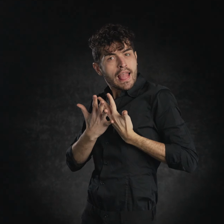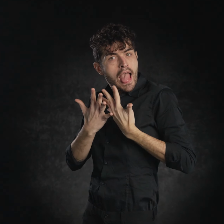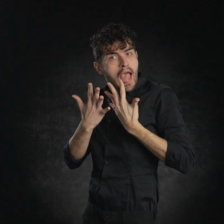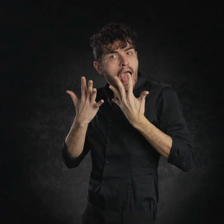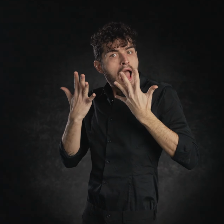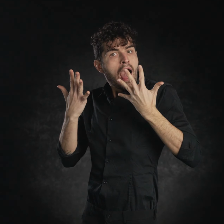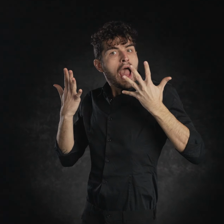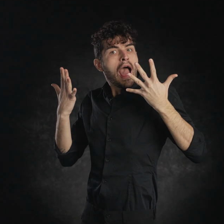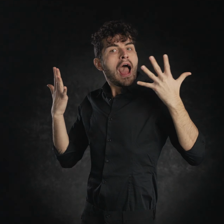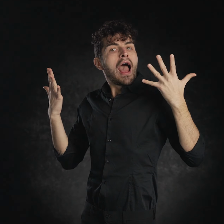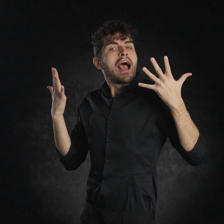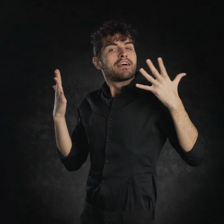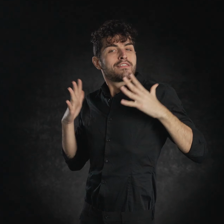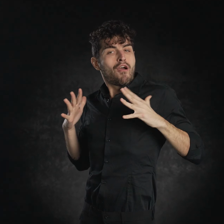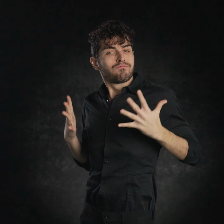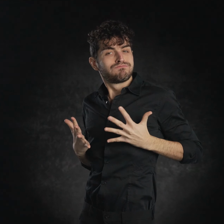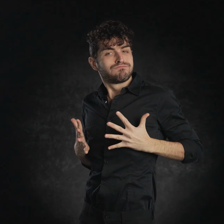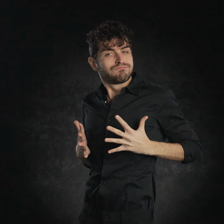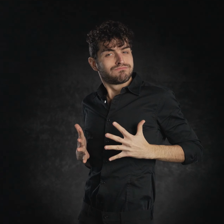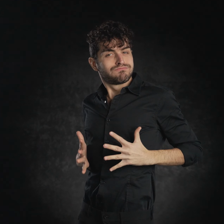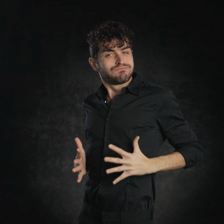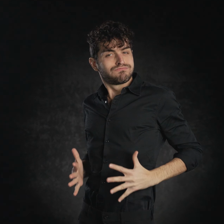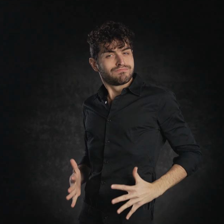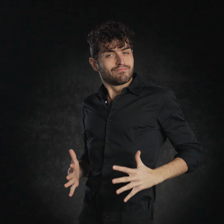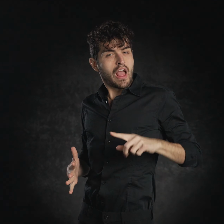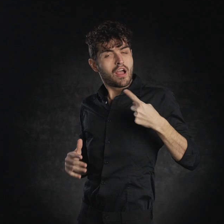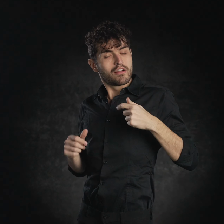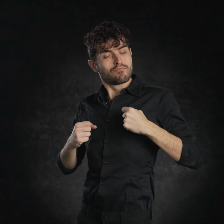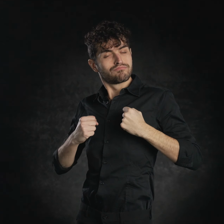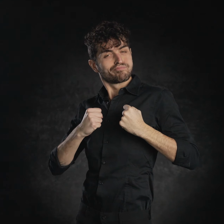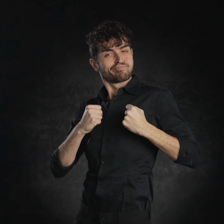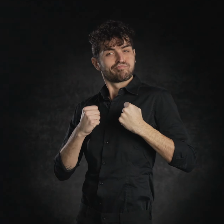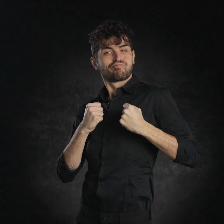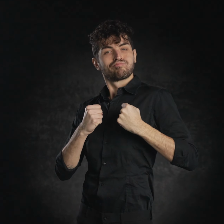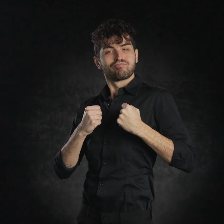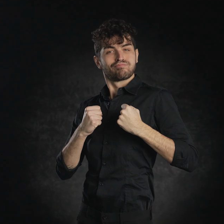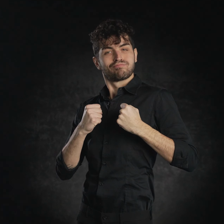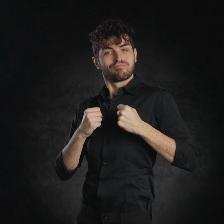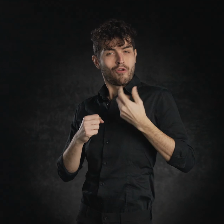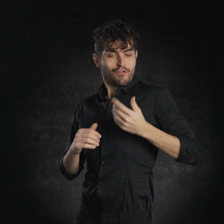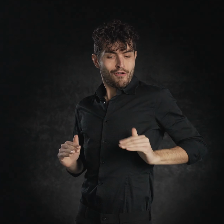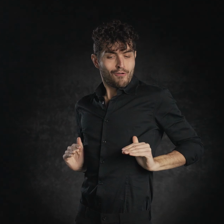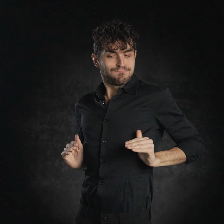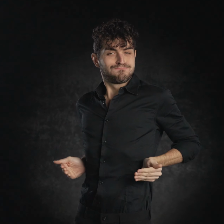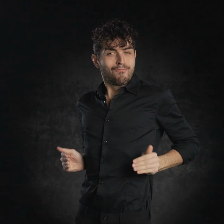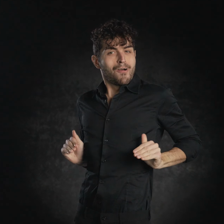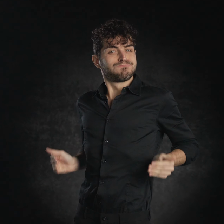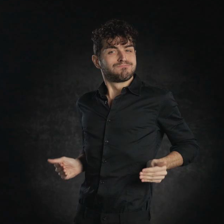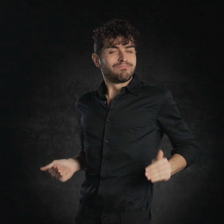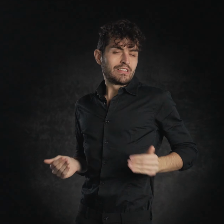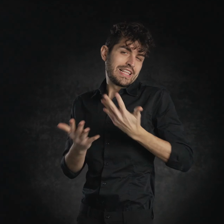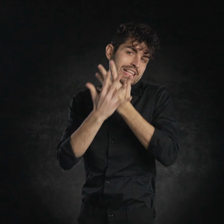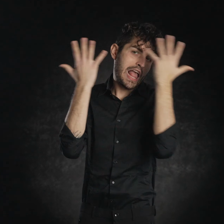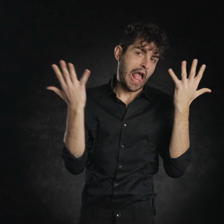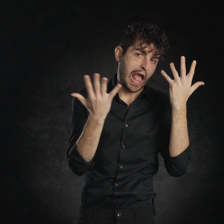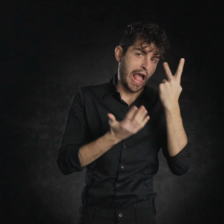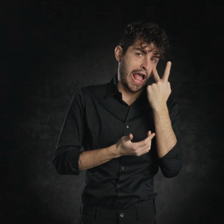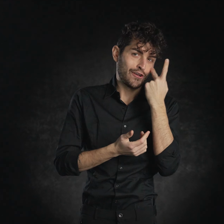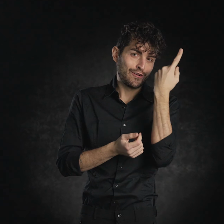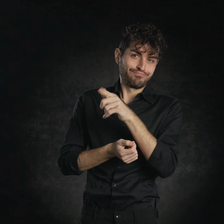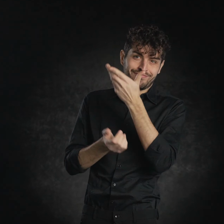colore della pelle più chiara e colui che che dimostra di avere delle adiposità perché